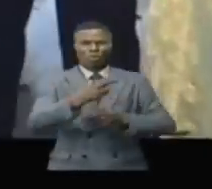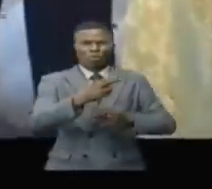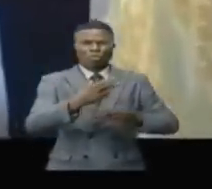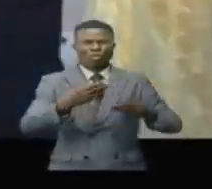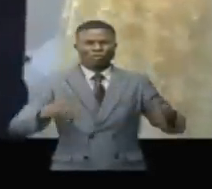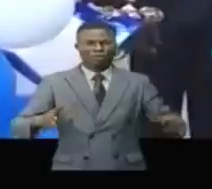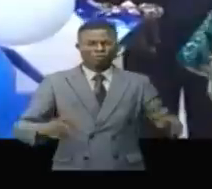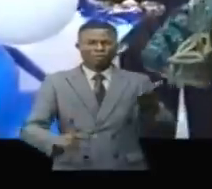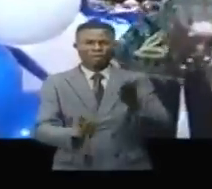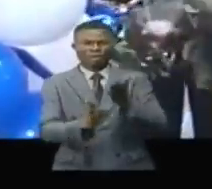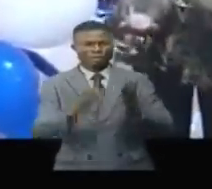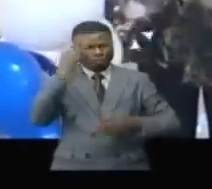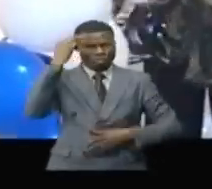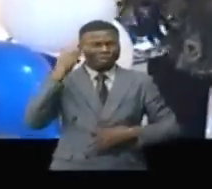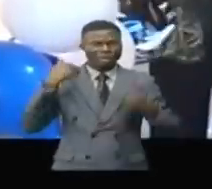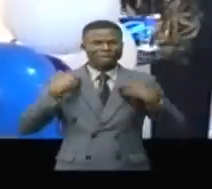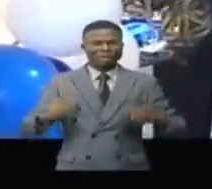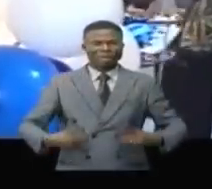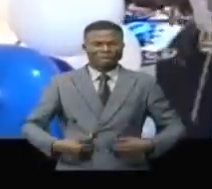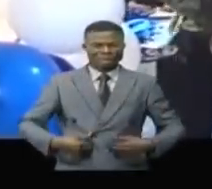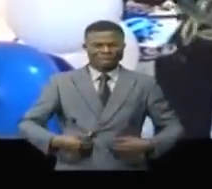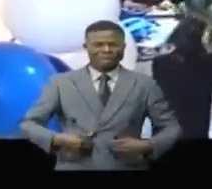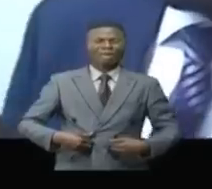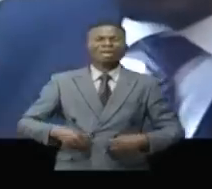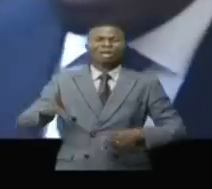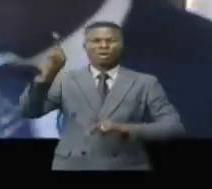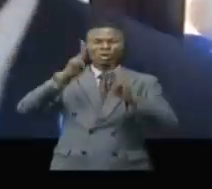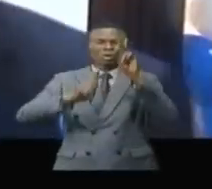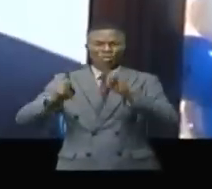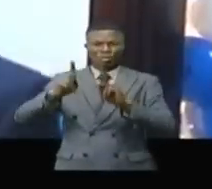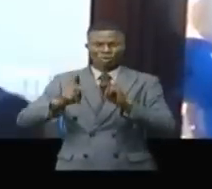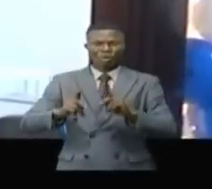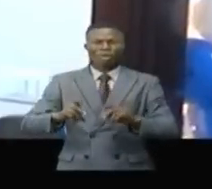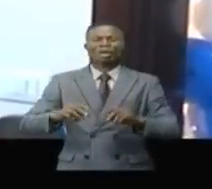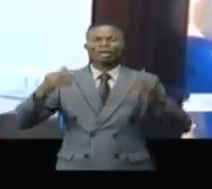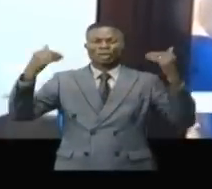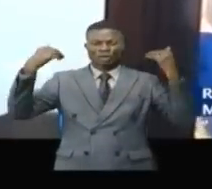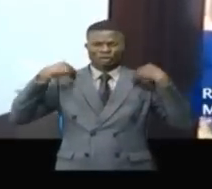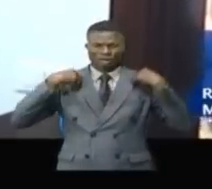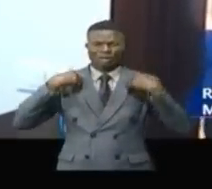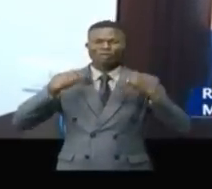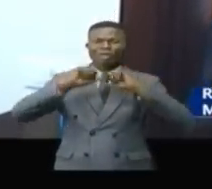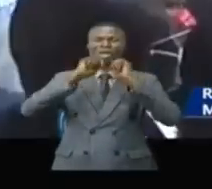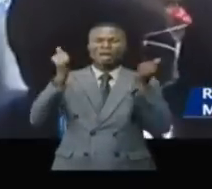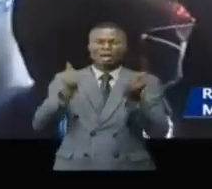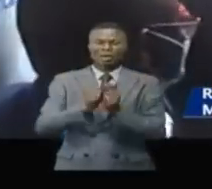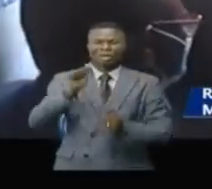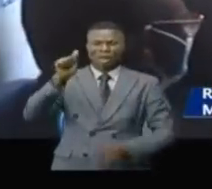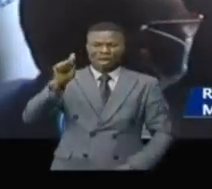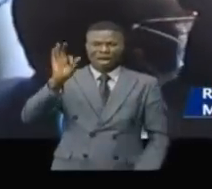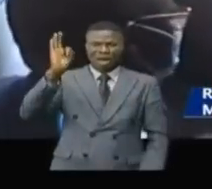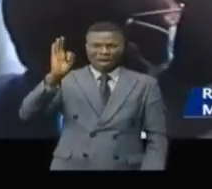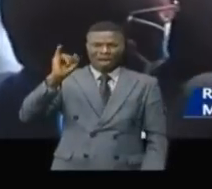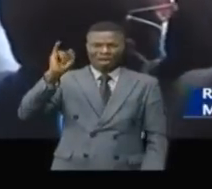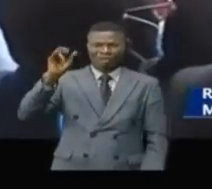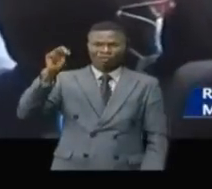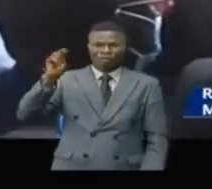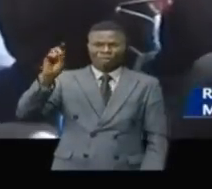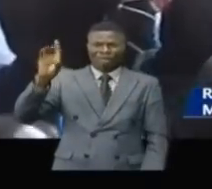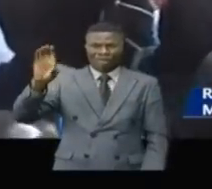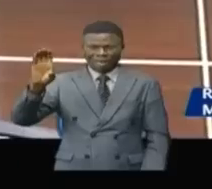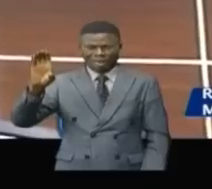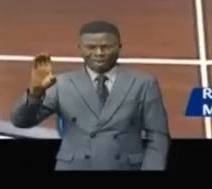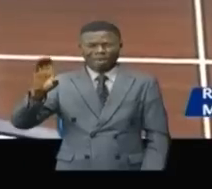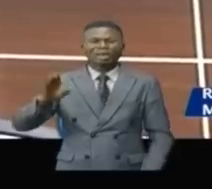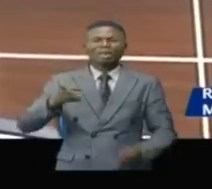la vice-ministre de la Santé publique, Hygiène et Prévention, les animateurs de la FNET et les secrétaires généraux des ministères de l'Environnement,